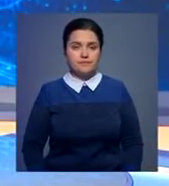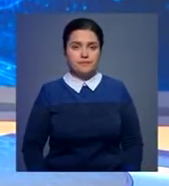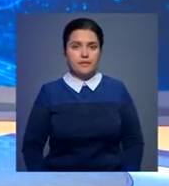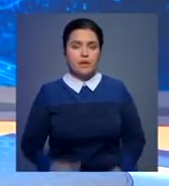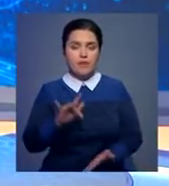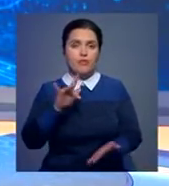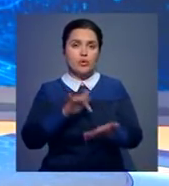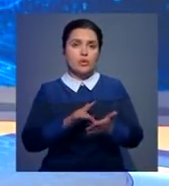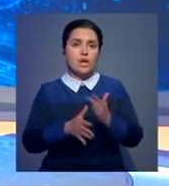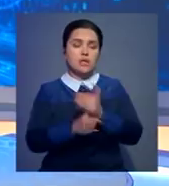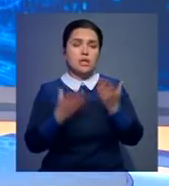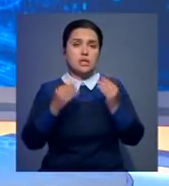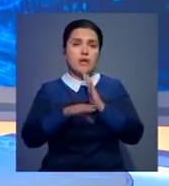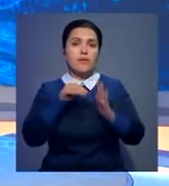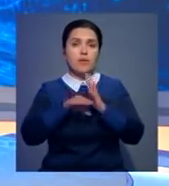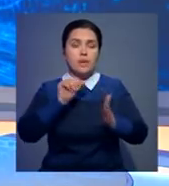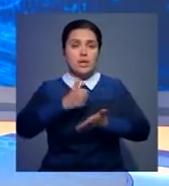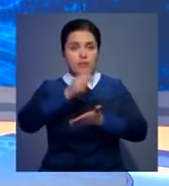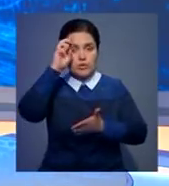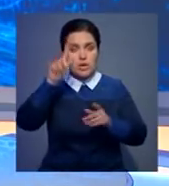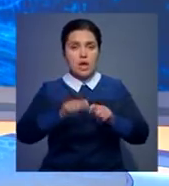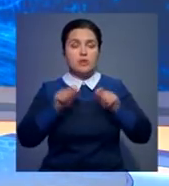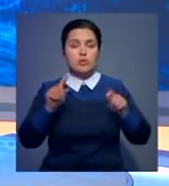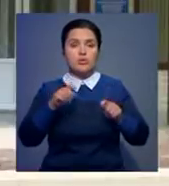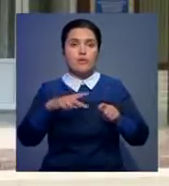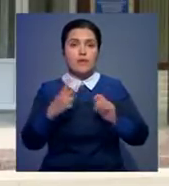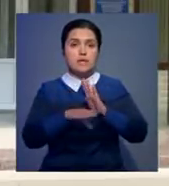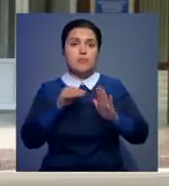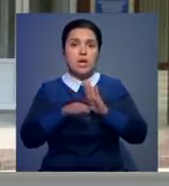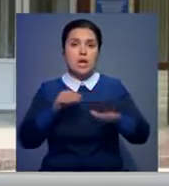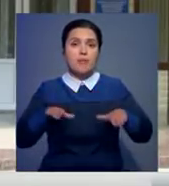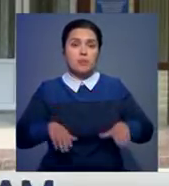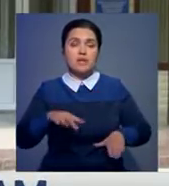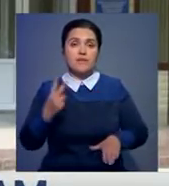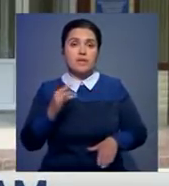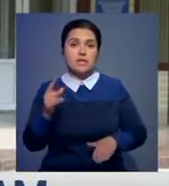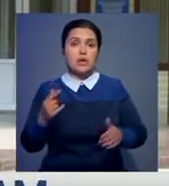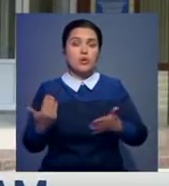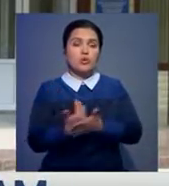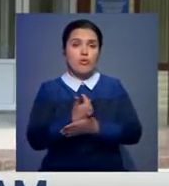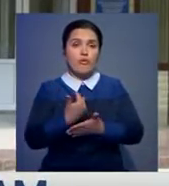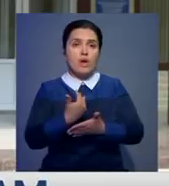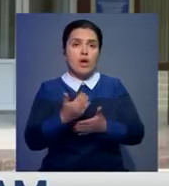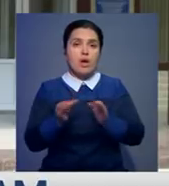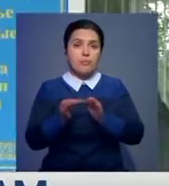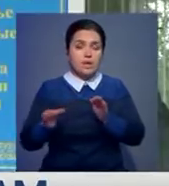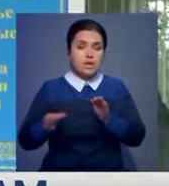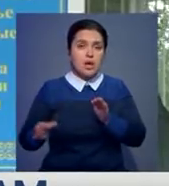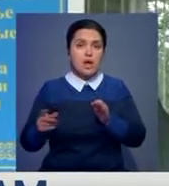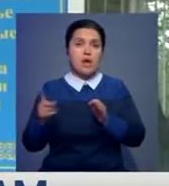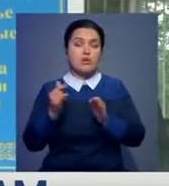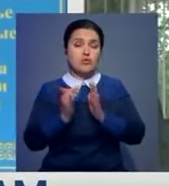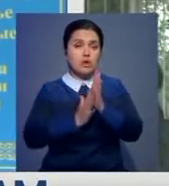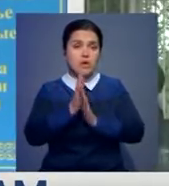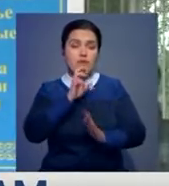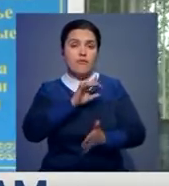В Атырау в день выборов президента откроются 122 избирательных участка. 22 из них расположены в новых микрорайонах растущего нефтяного города.